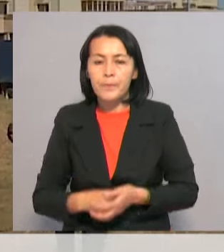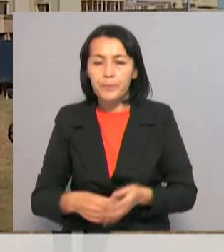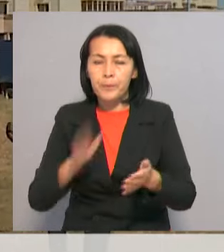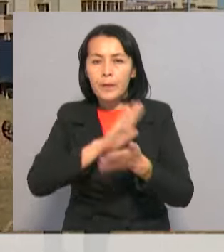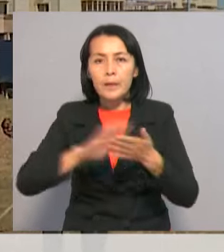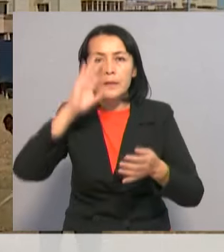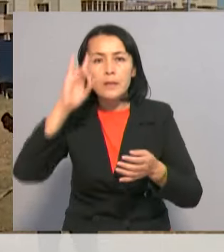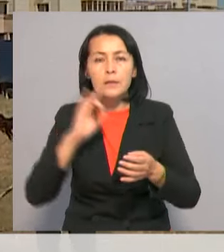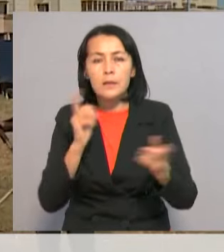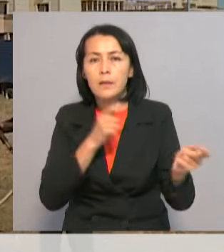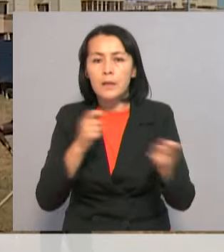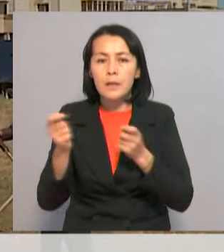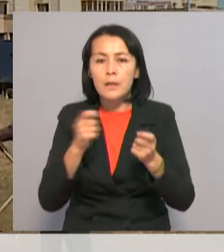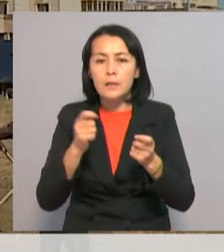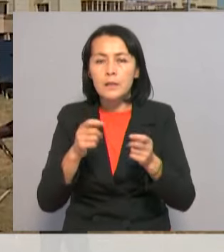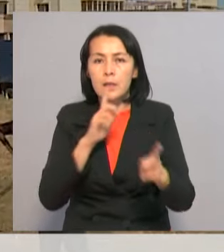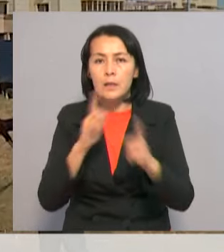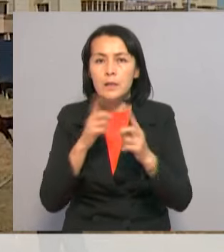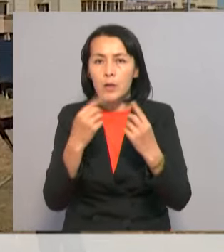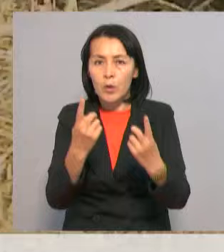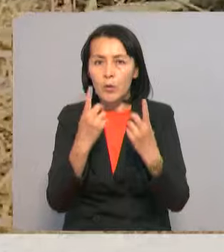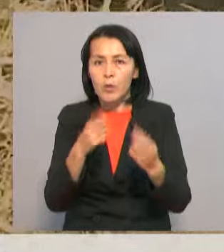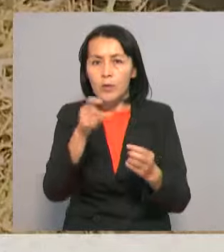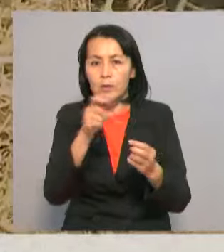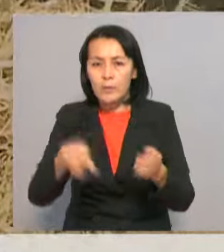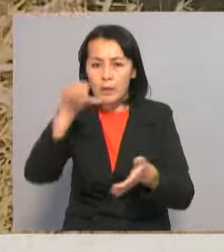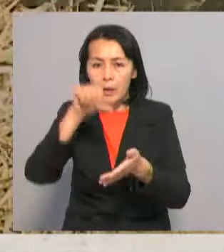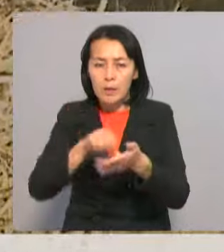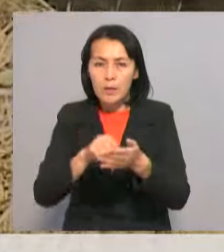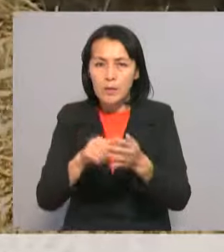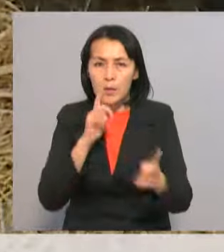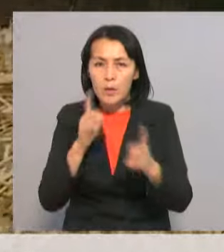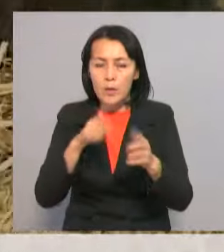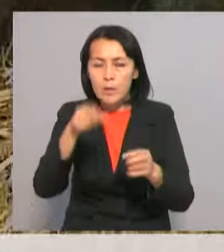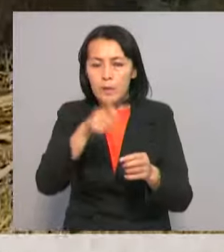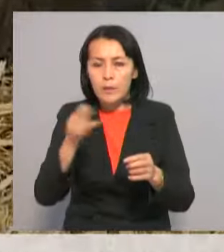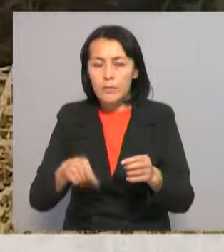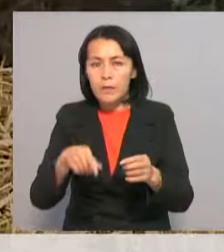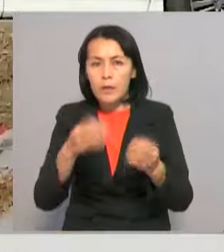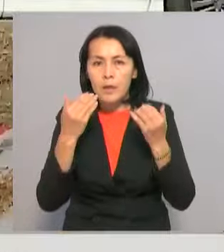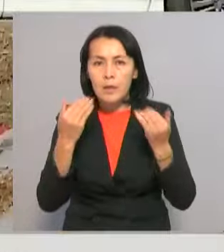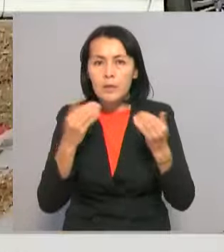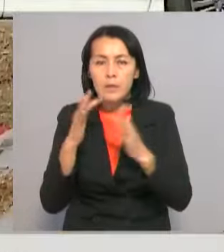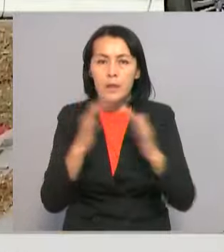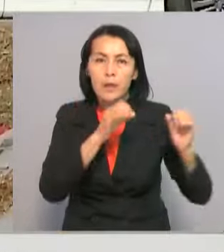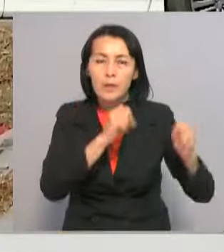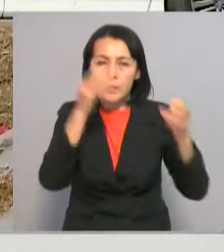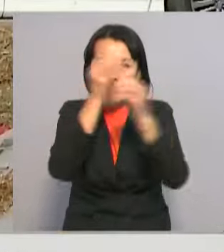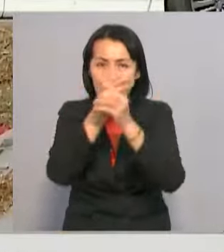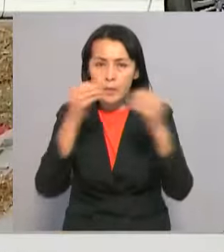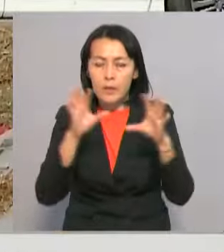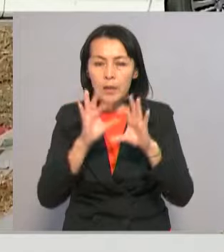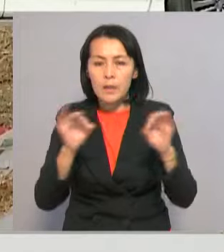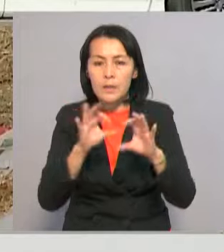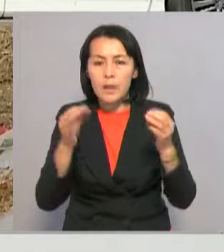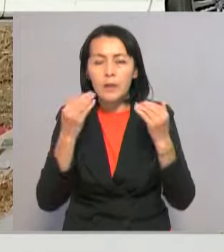Таза Қазақстан акциясы аясындағы жиынға зиялы қауым өкілдері де қатысты. Қоғамдық кеңес мүшелері тұрғындар арасында экологиялық мәдениетті